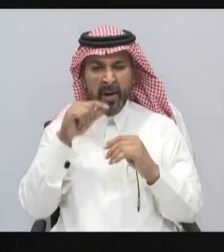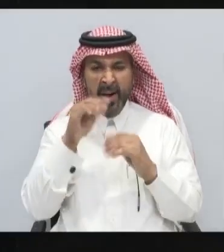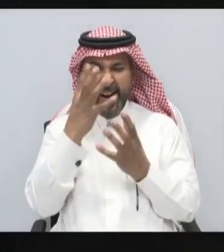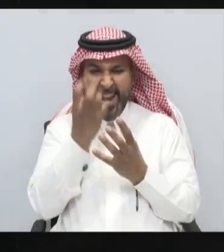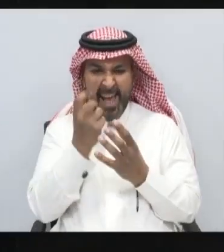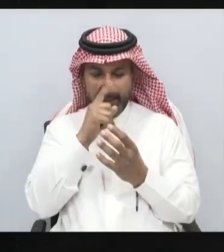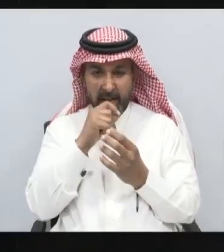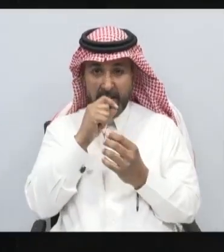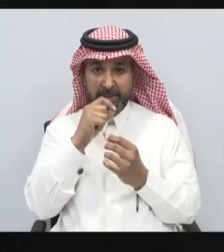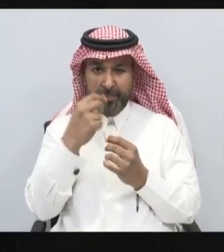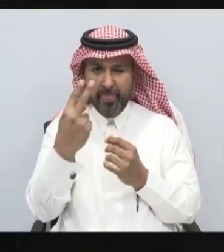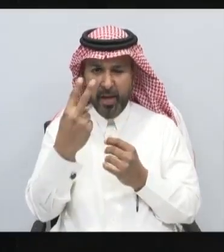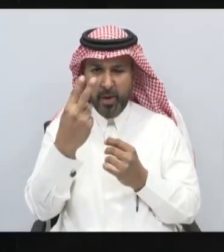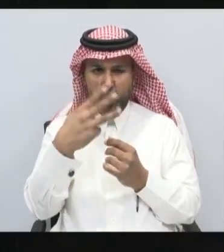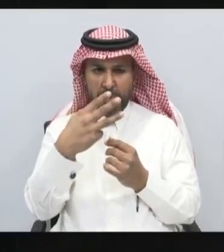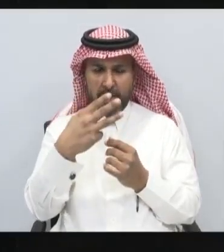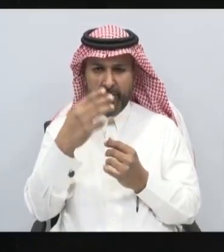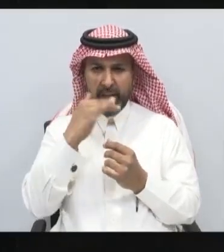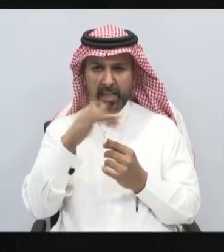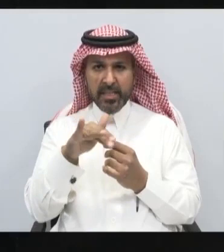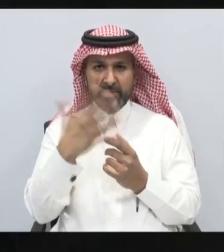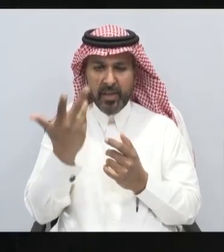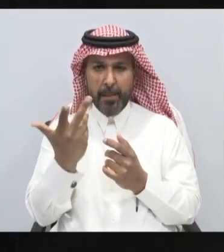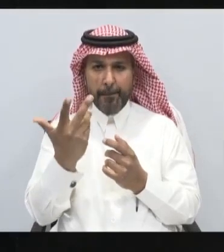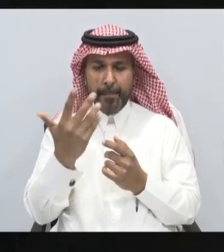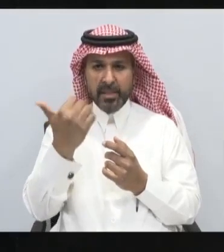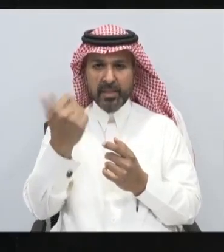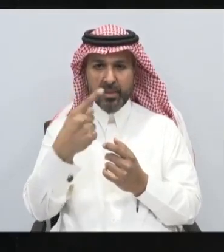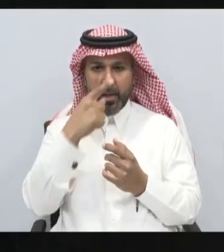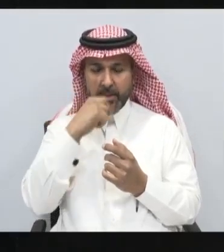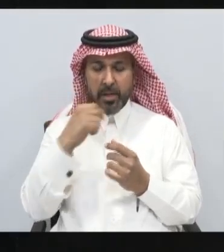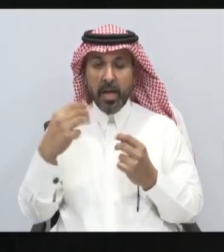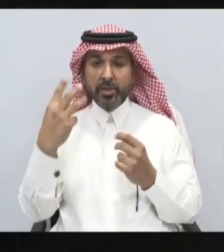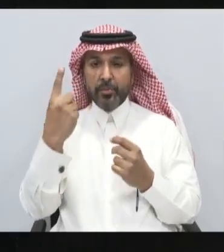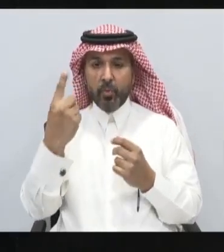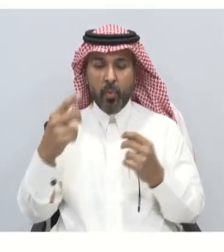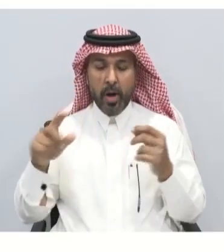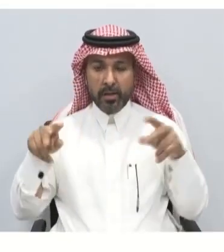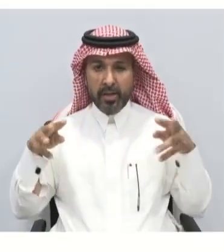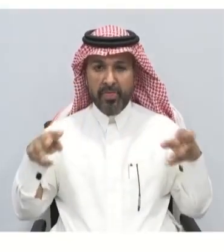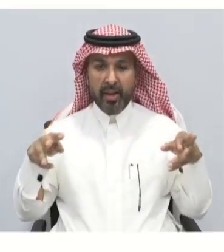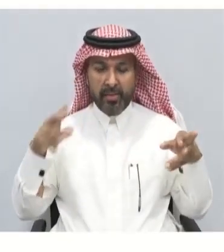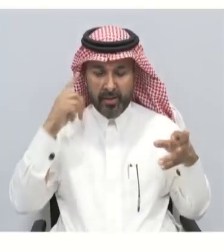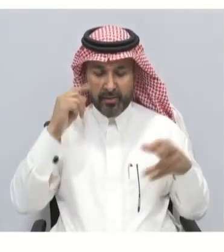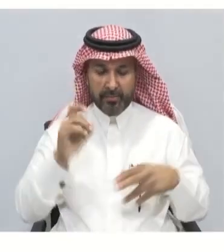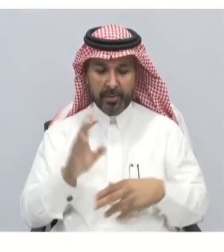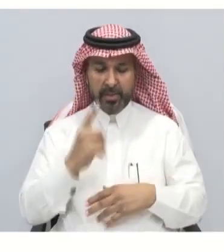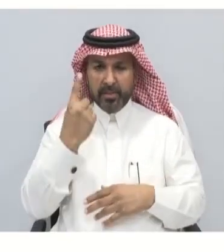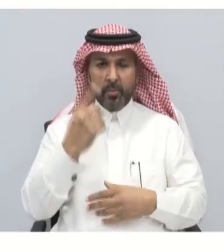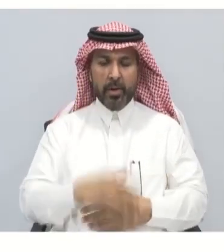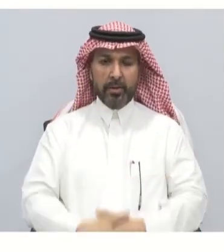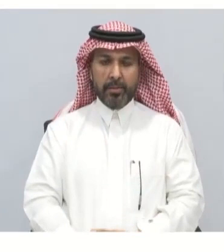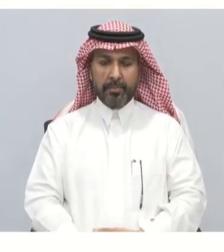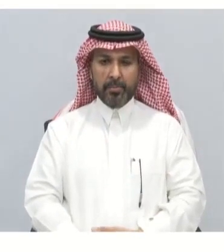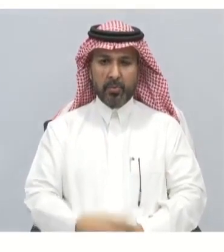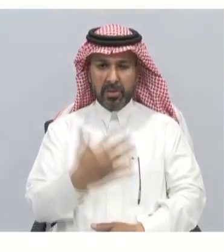لان في بعض الطاولات تاخذ اكثر من اثنين من شخصين اللي هي الاولى والاخيره فبن شوف